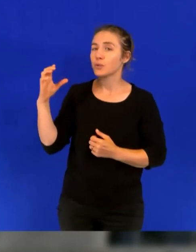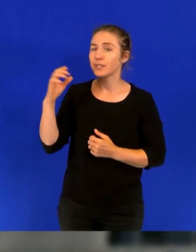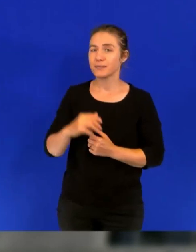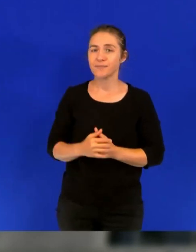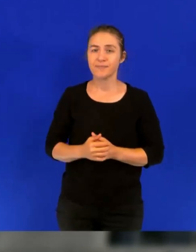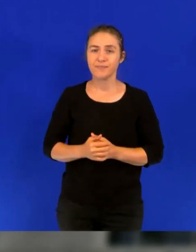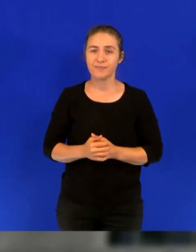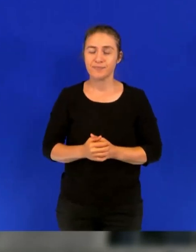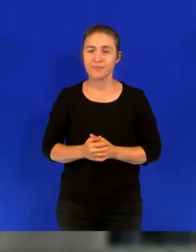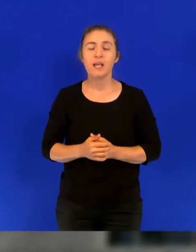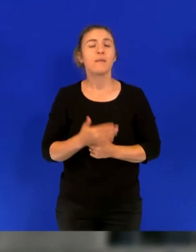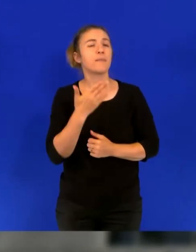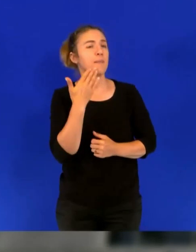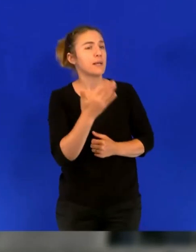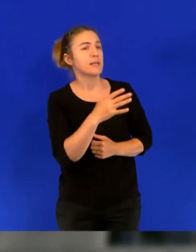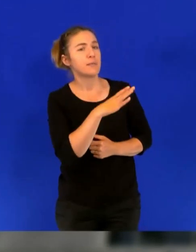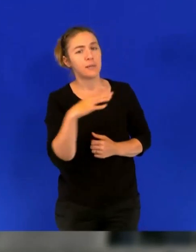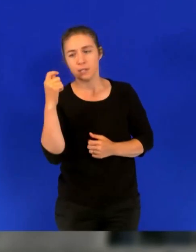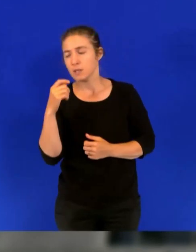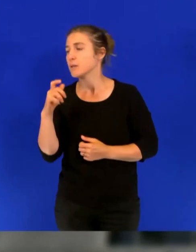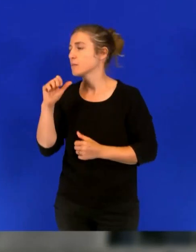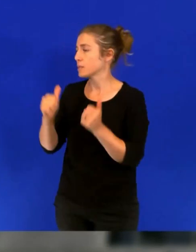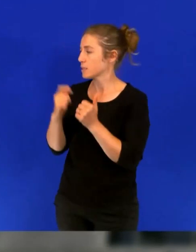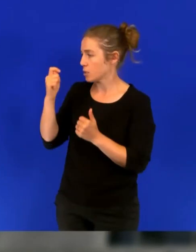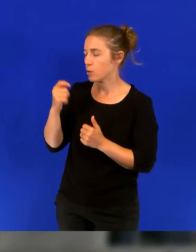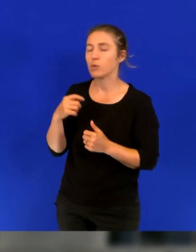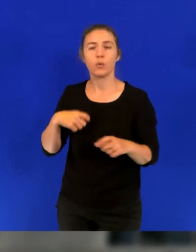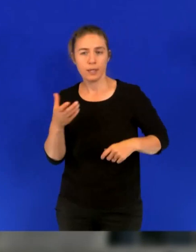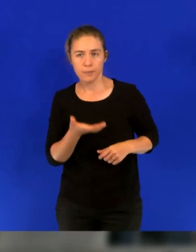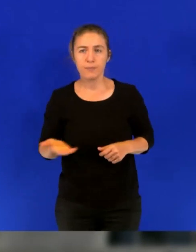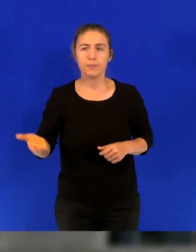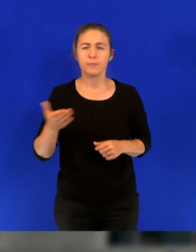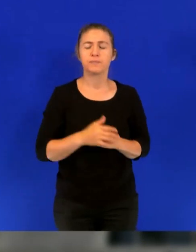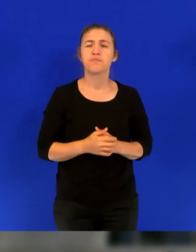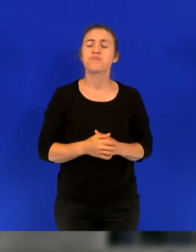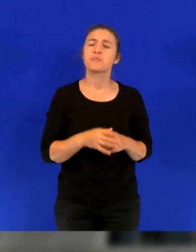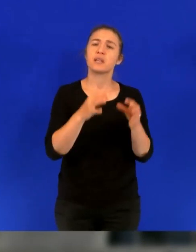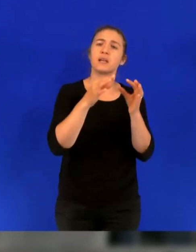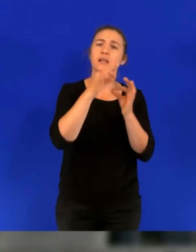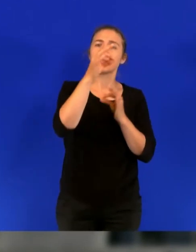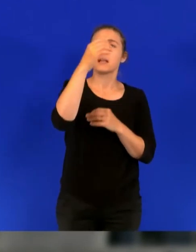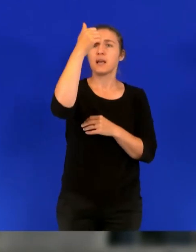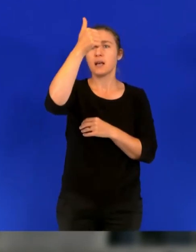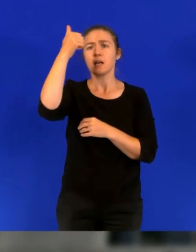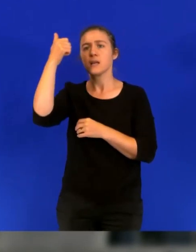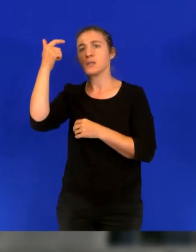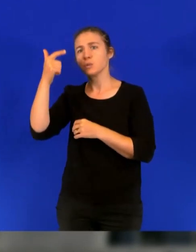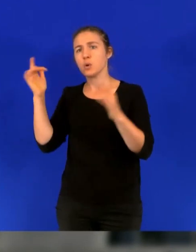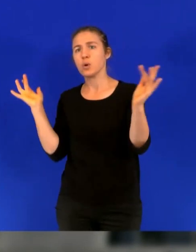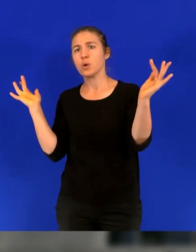Madame la présidente, monsieur le premier vice-président, chers collègues, la connexion entre la ligne 1 et la ligne 2 entre dans sa